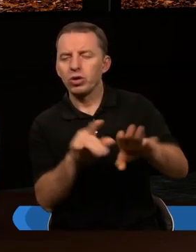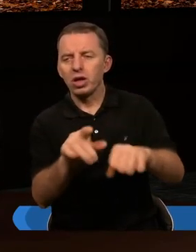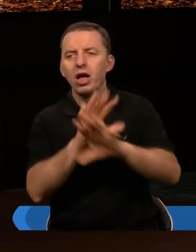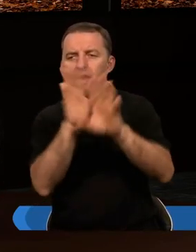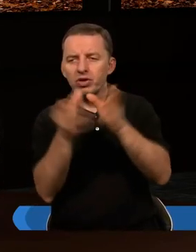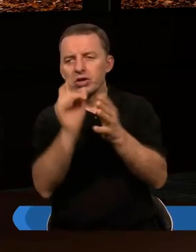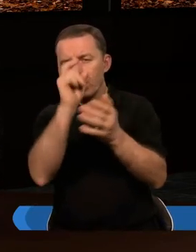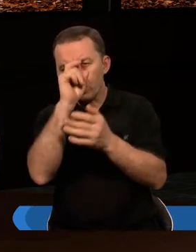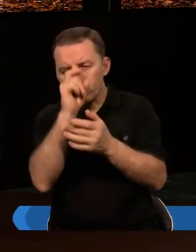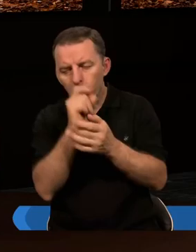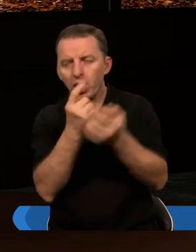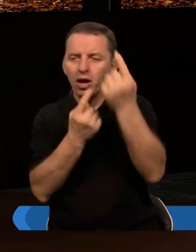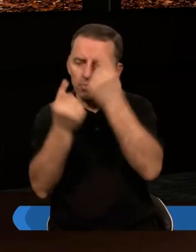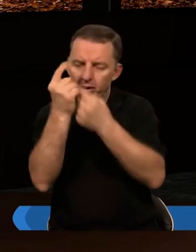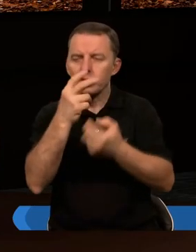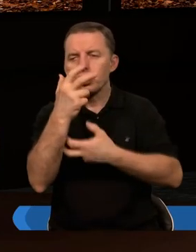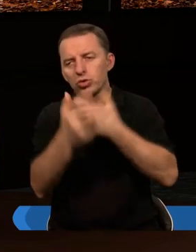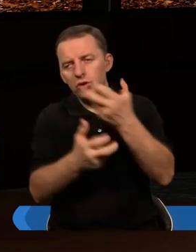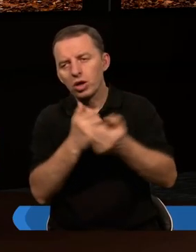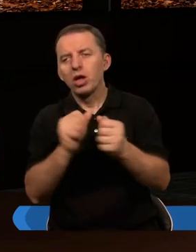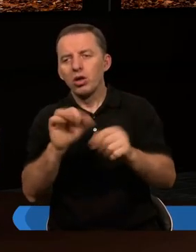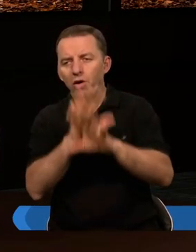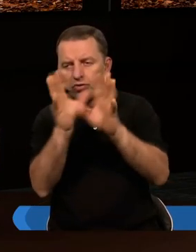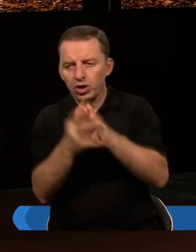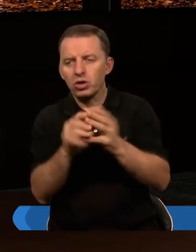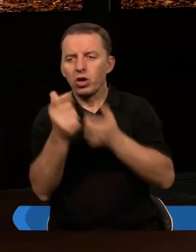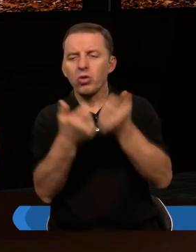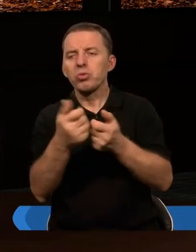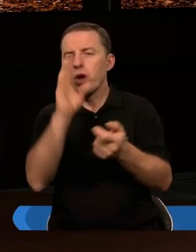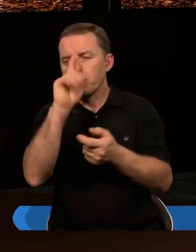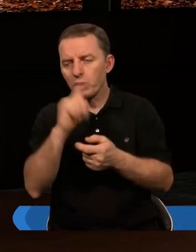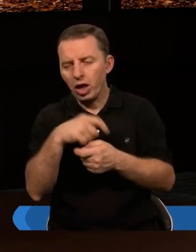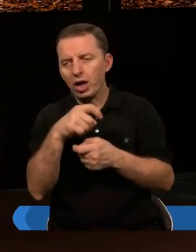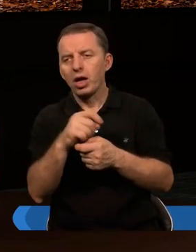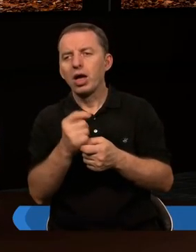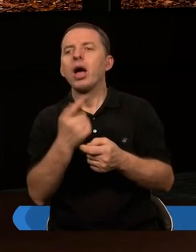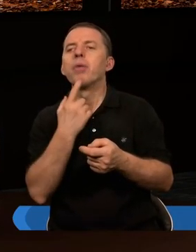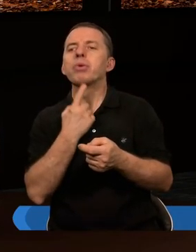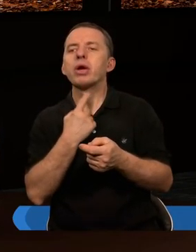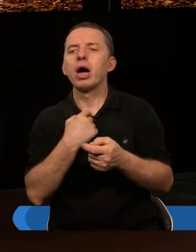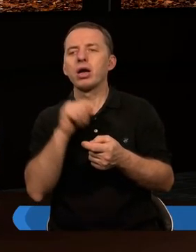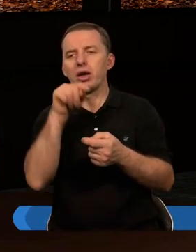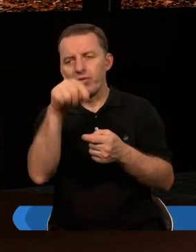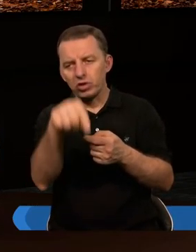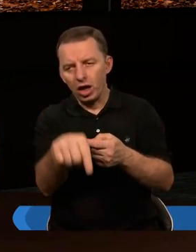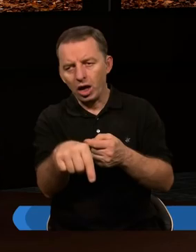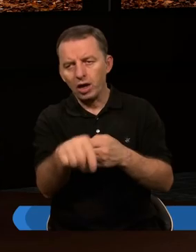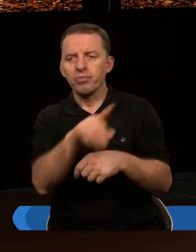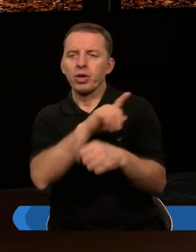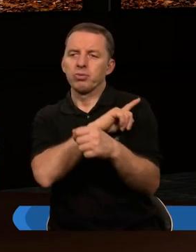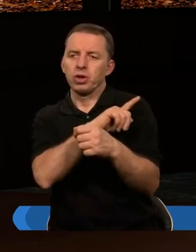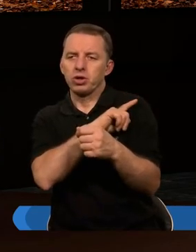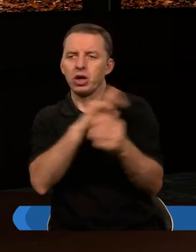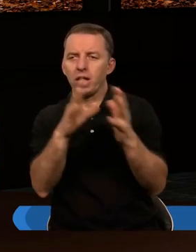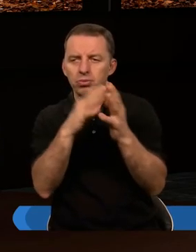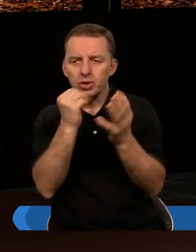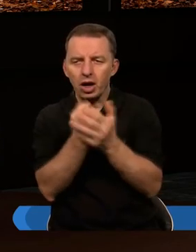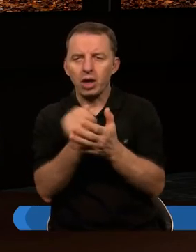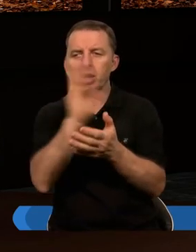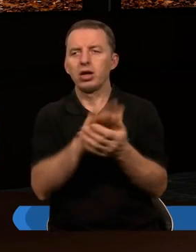złe myśli, czyny. To wszystko, co robiłam źle. A pragnę właśnie wtedy przestrzegać przykazań